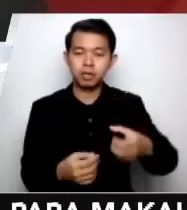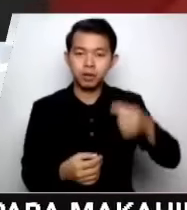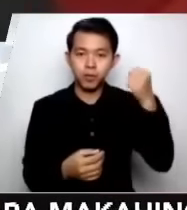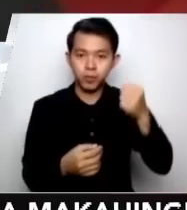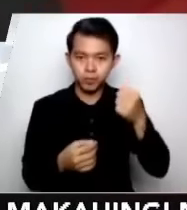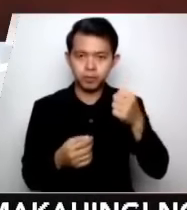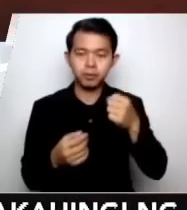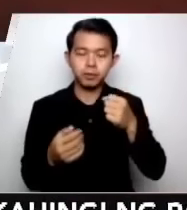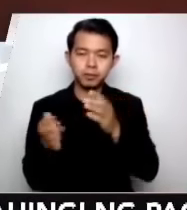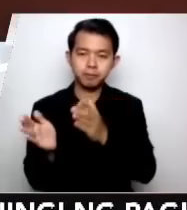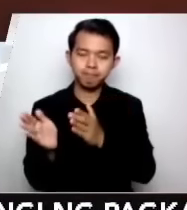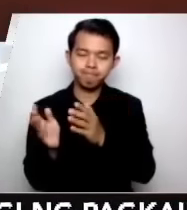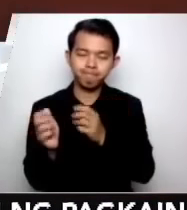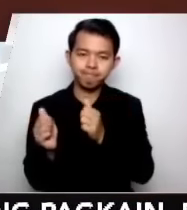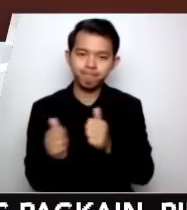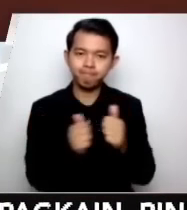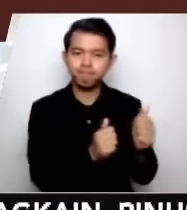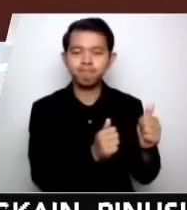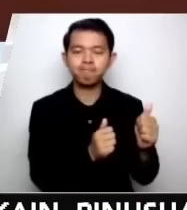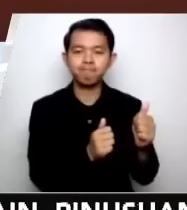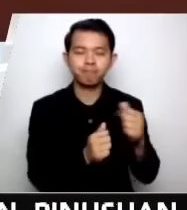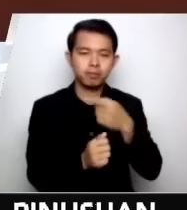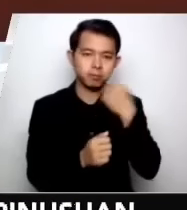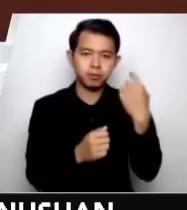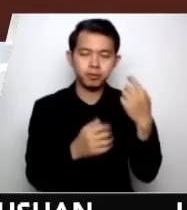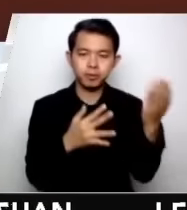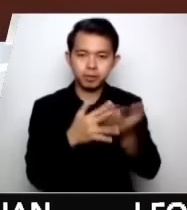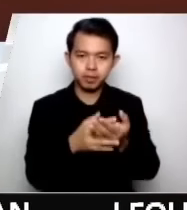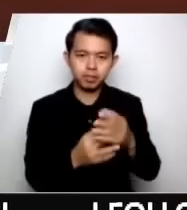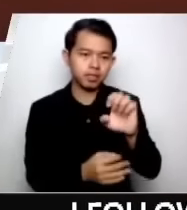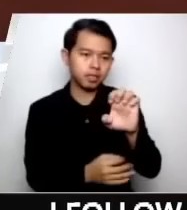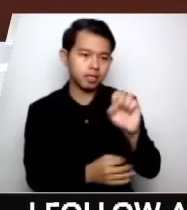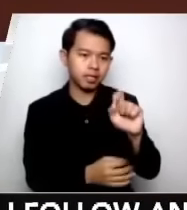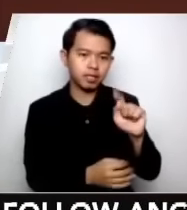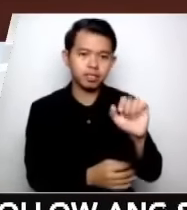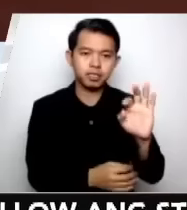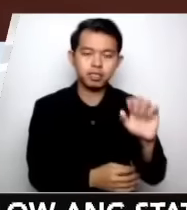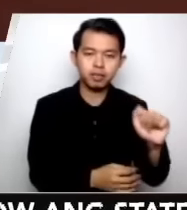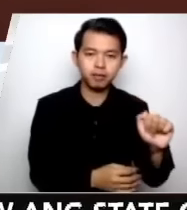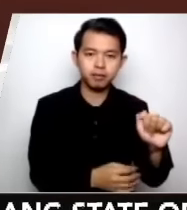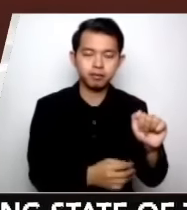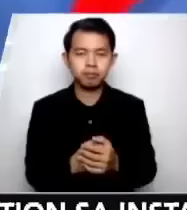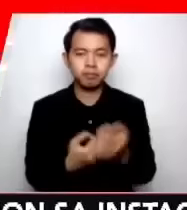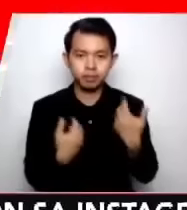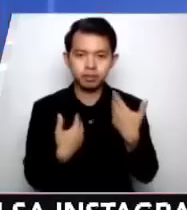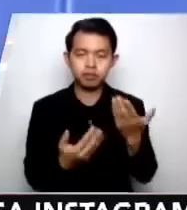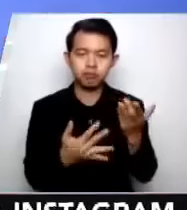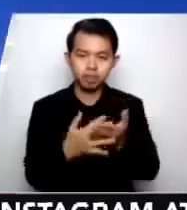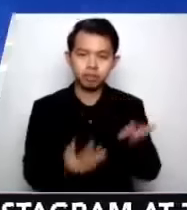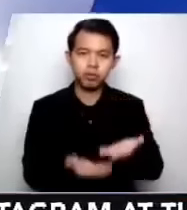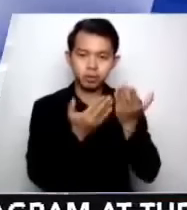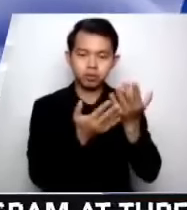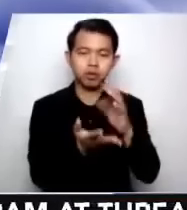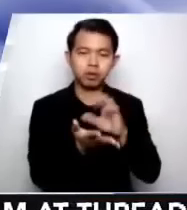estafa. Hinihintay pa raw ang komento ng piskalya sa inihain niyang motion to quash.